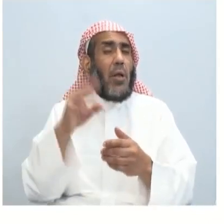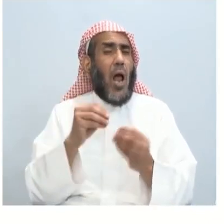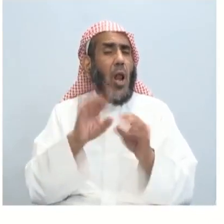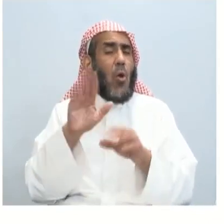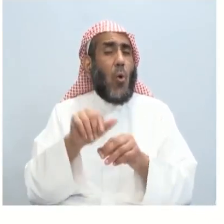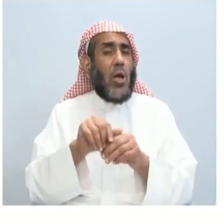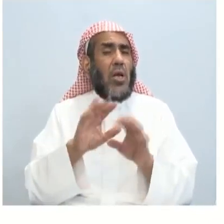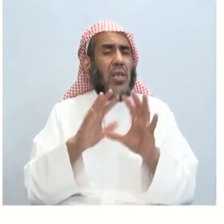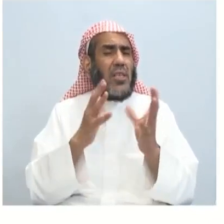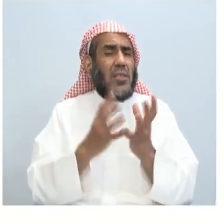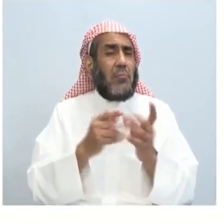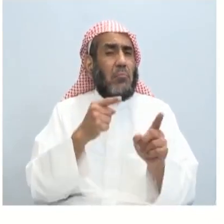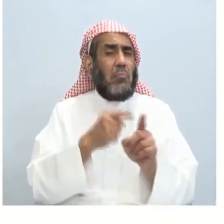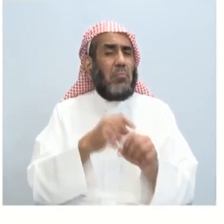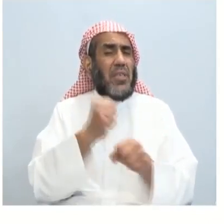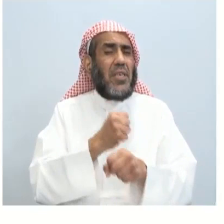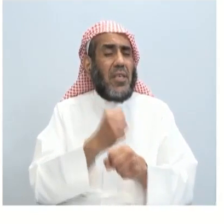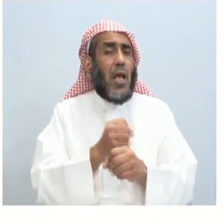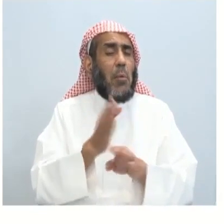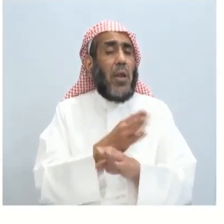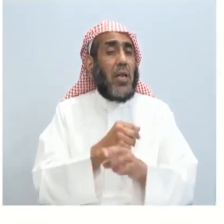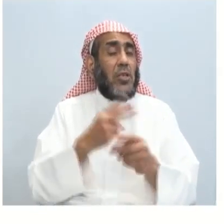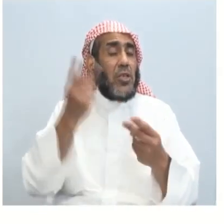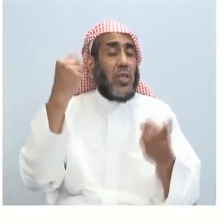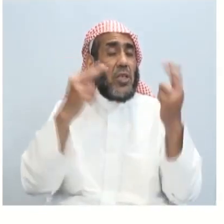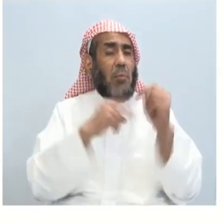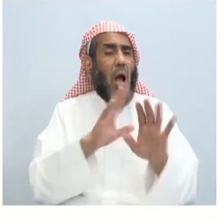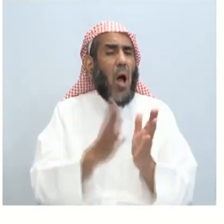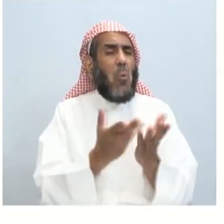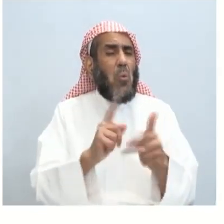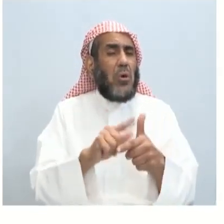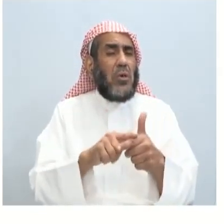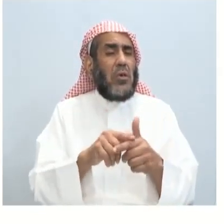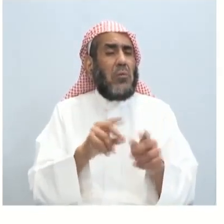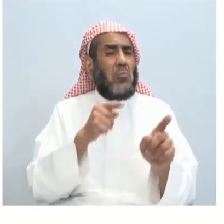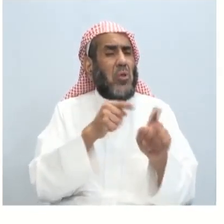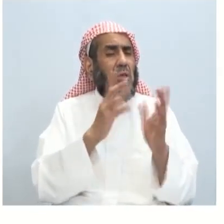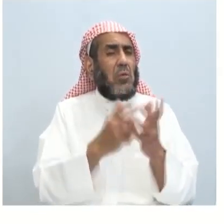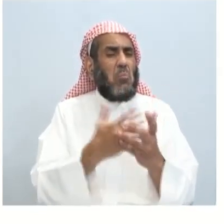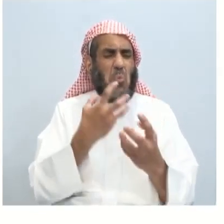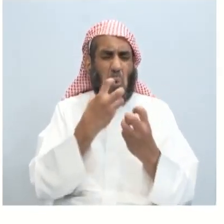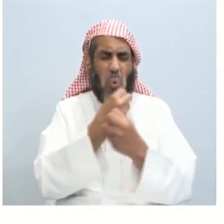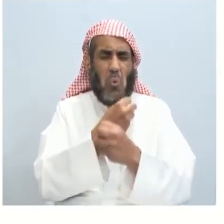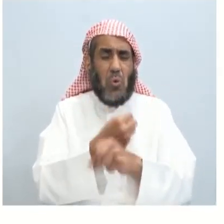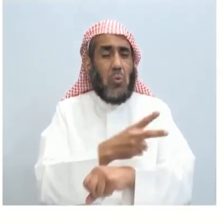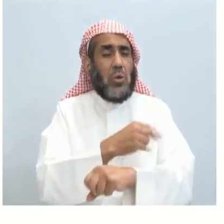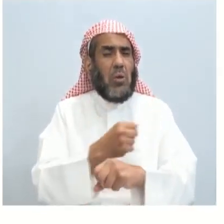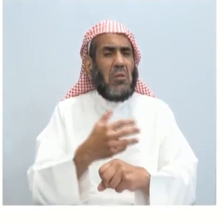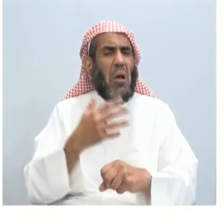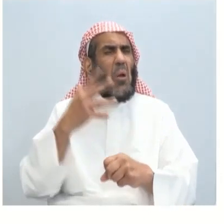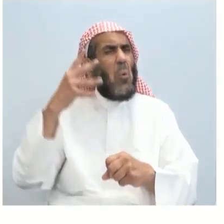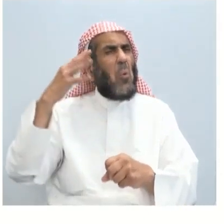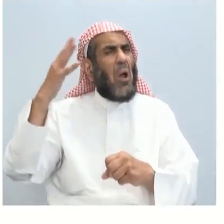هل هو يتصف او يتسم باستخدام المنهج التجريبي ام هو يتسم بالغموض والاعتماد على الخ